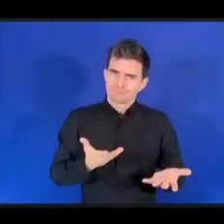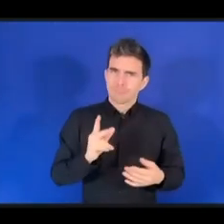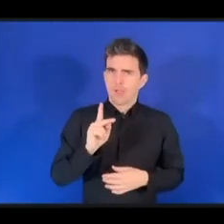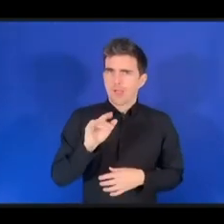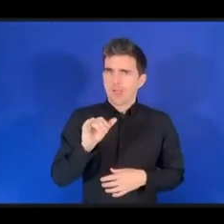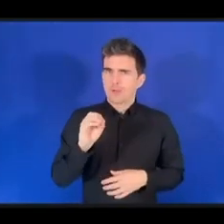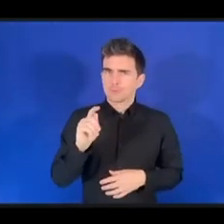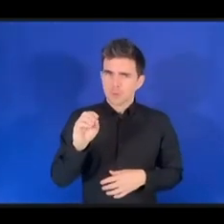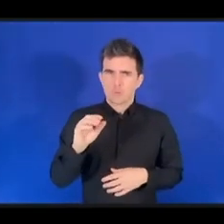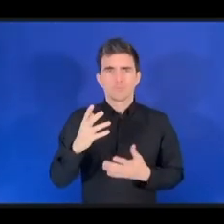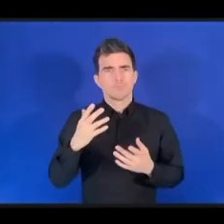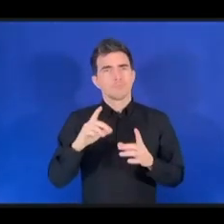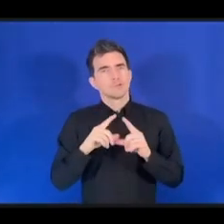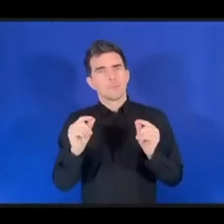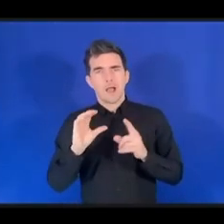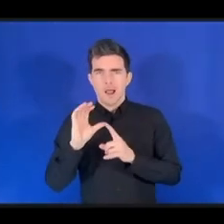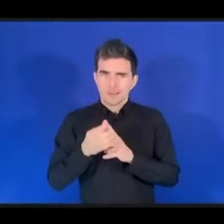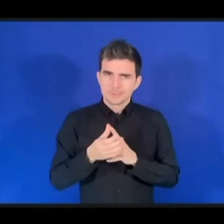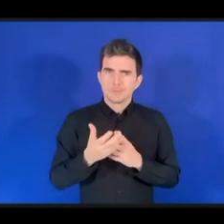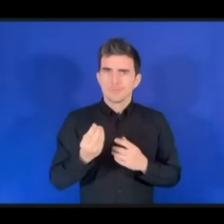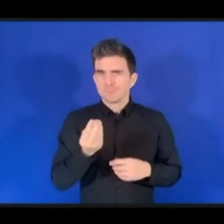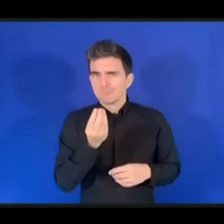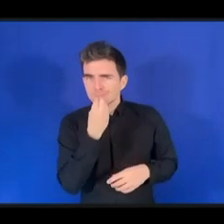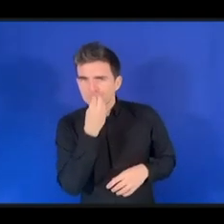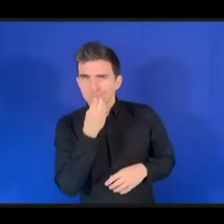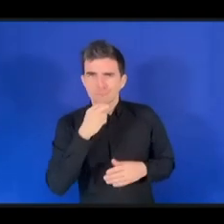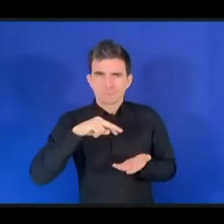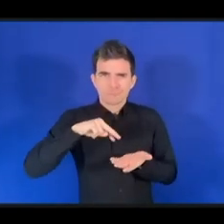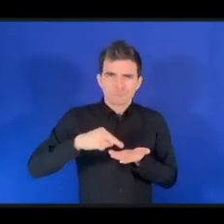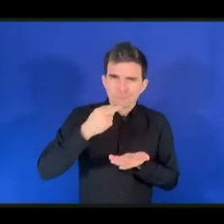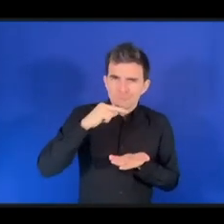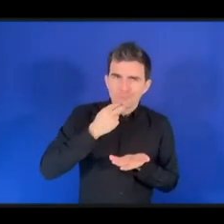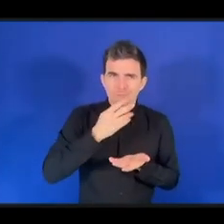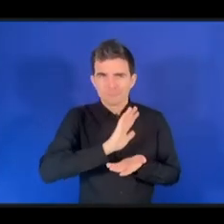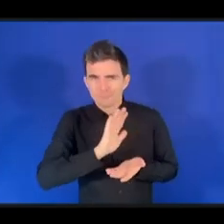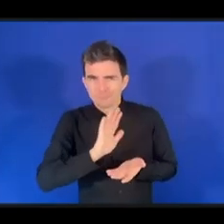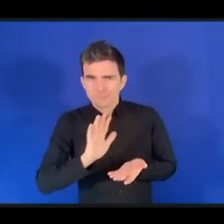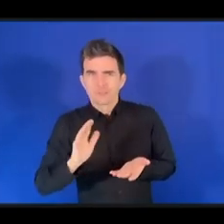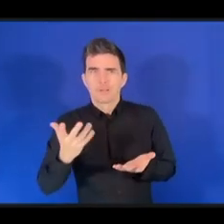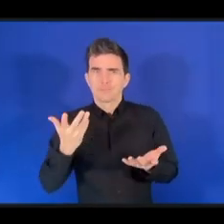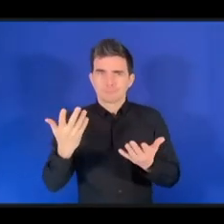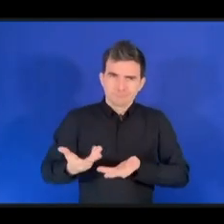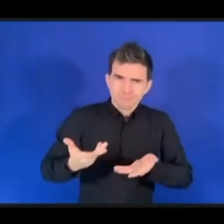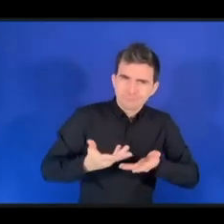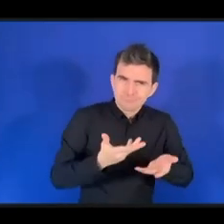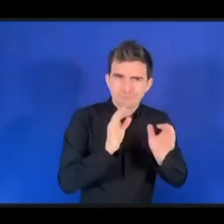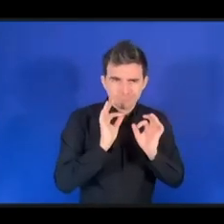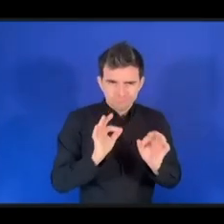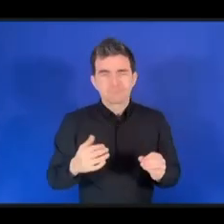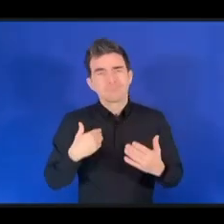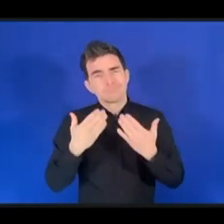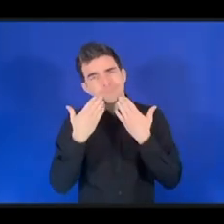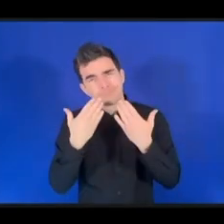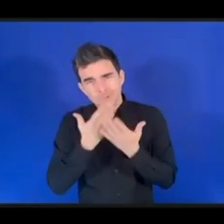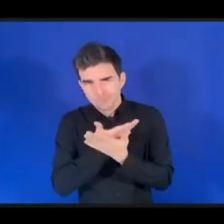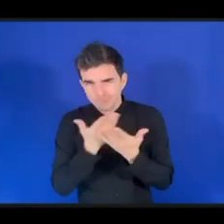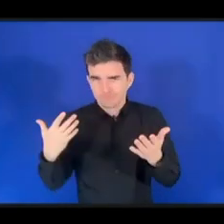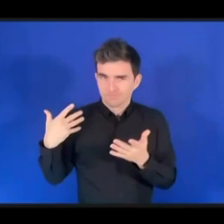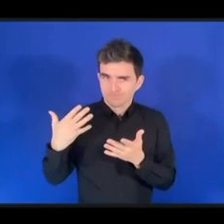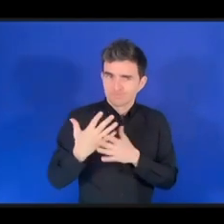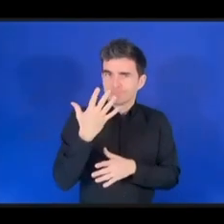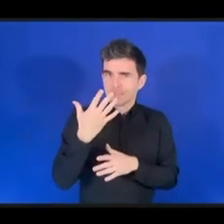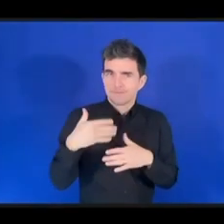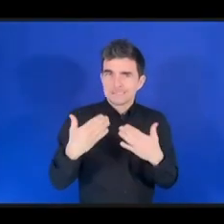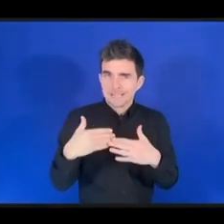كيوتو شكرا جزيلا على عملكم الشاق خلال الايام الخمسه الماضيه وبهذا